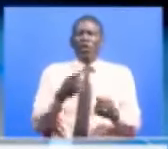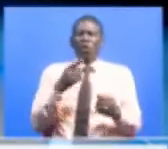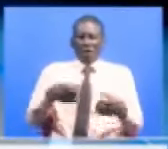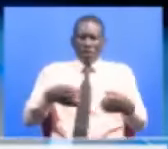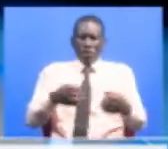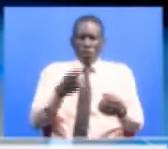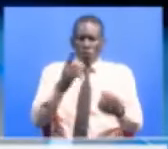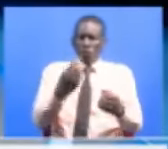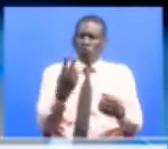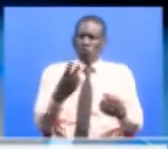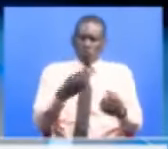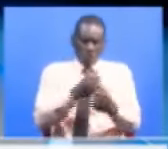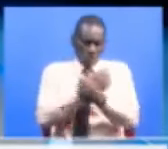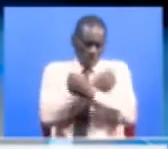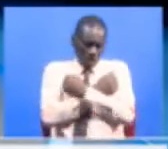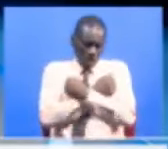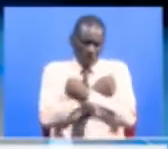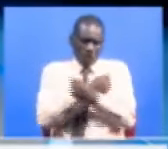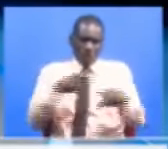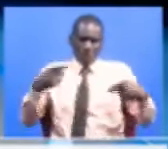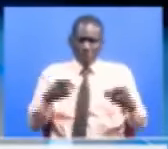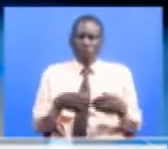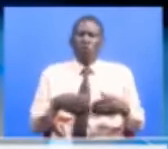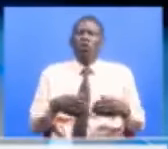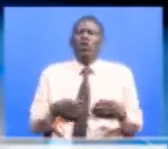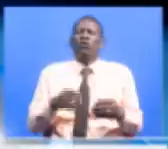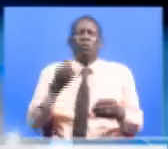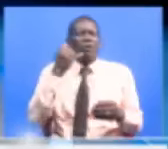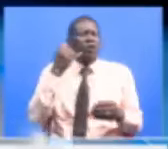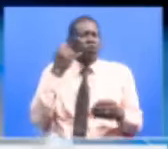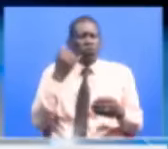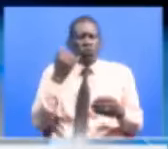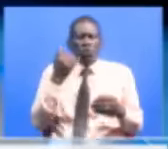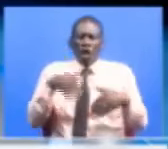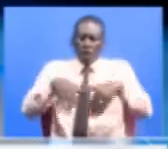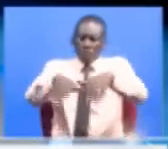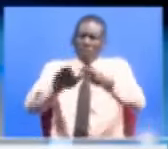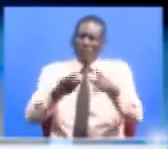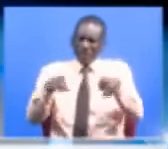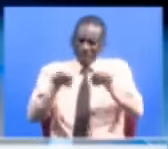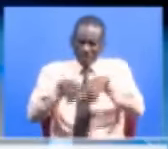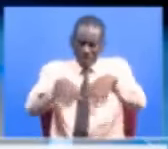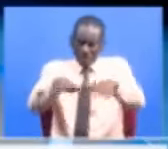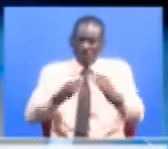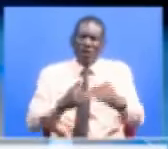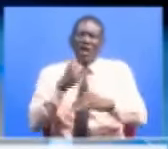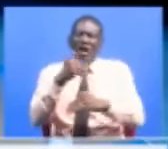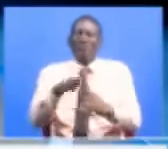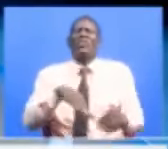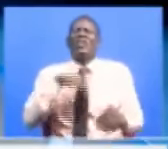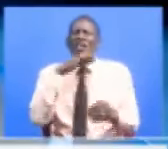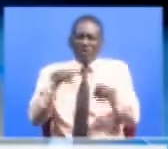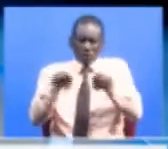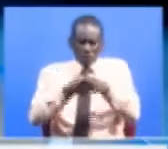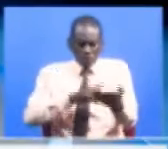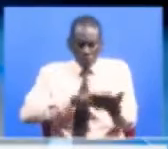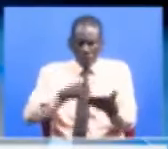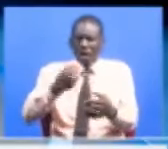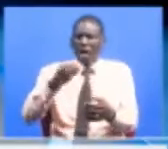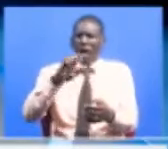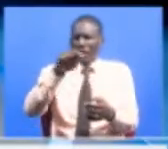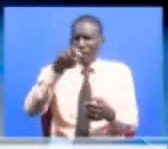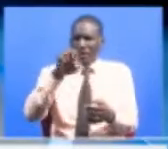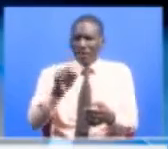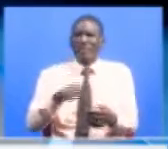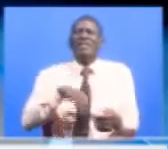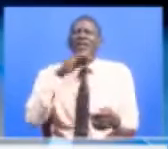Kasino Molo katika kaunti ya Nakuru wamezikwa katika kaburi moja baada ya kufariki wiki moja. Agnes Omboy alifariki siku tano